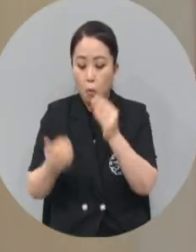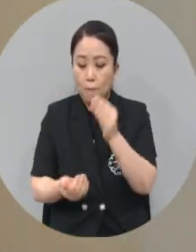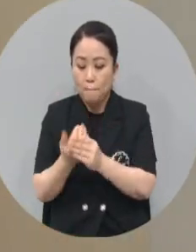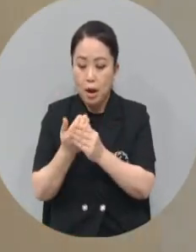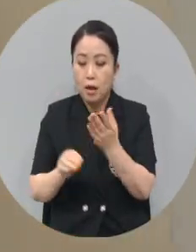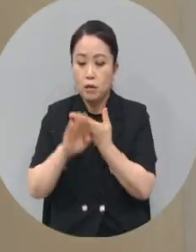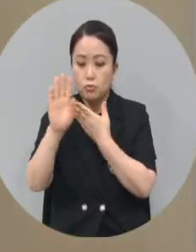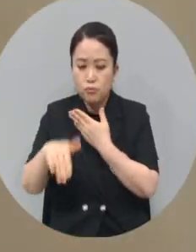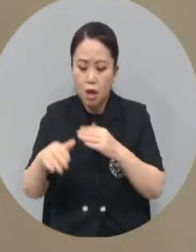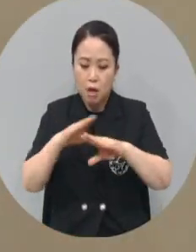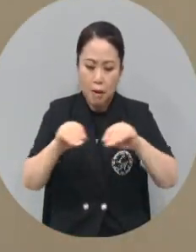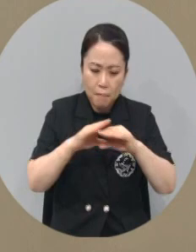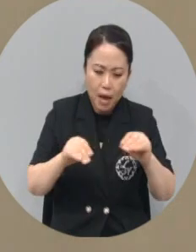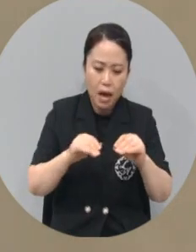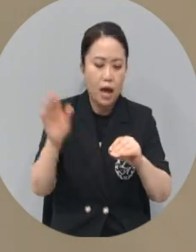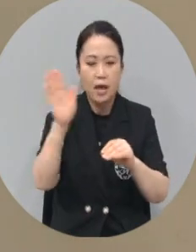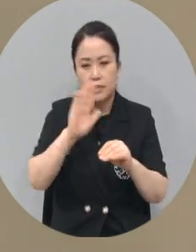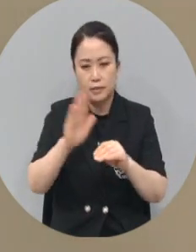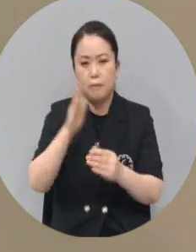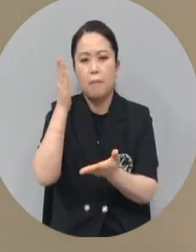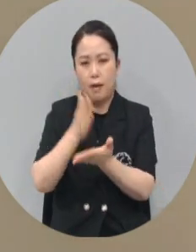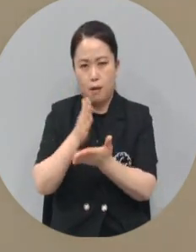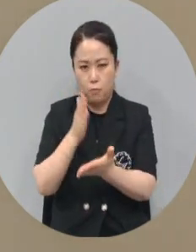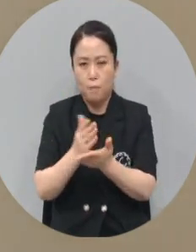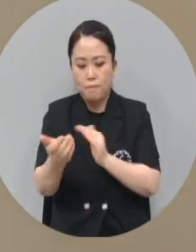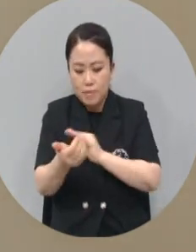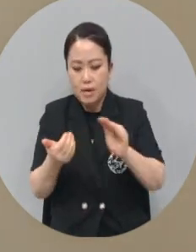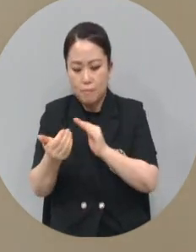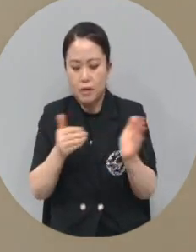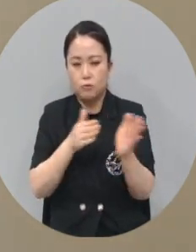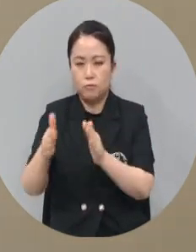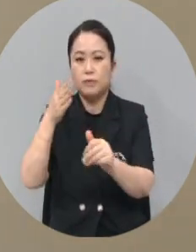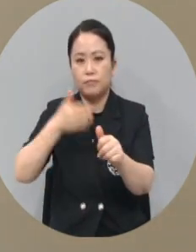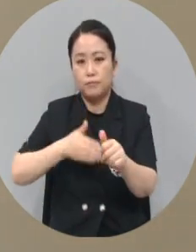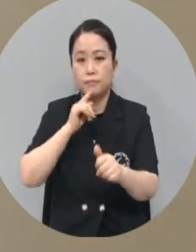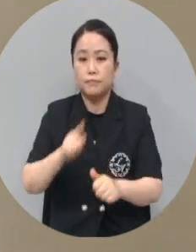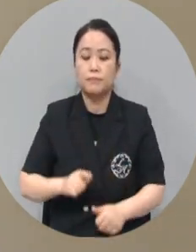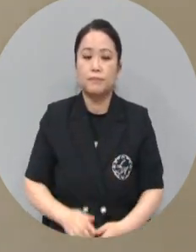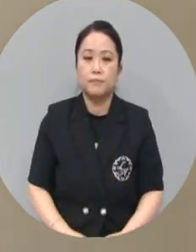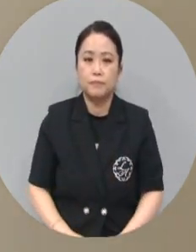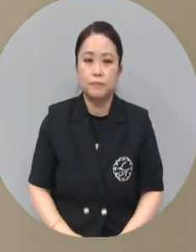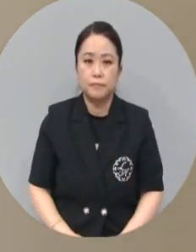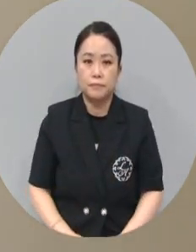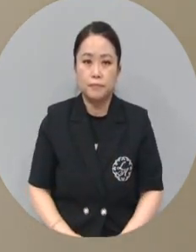악순환을 끊는 역할을 해줘야 한다는 지적입니다. MBC 뉴스 이두원입니다.